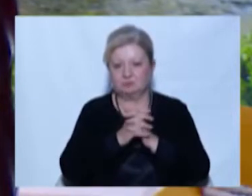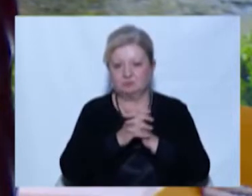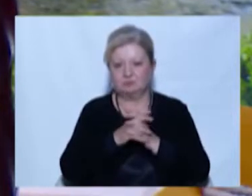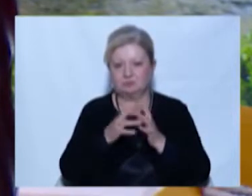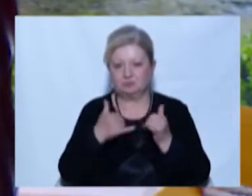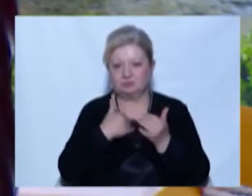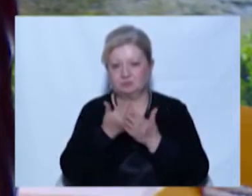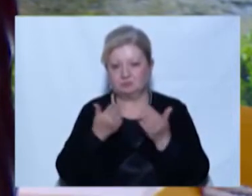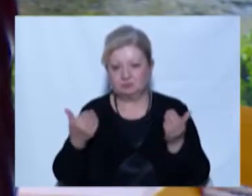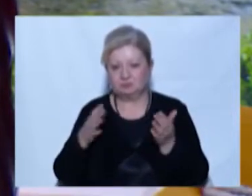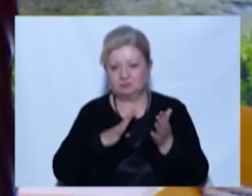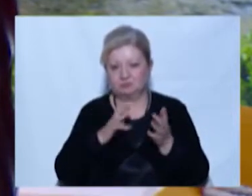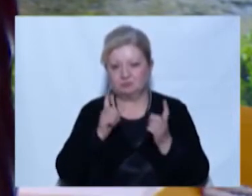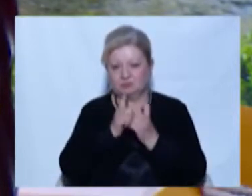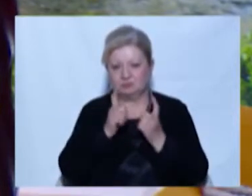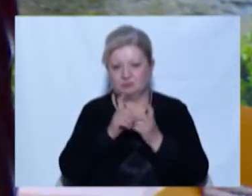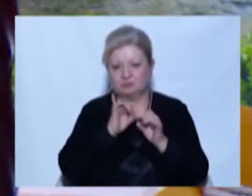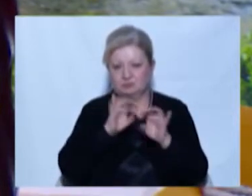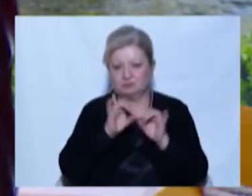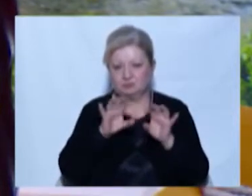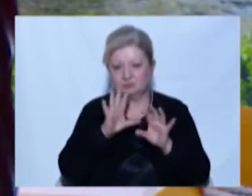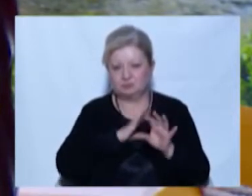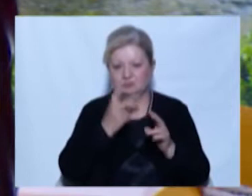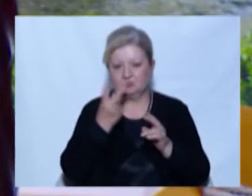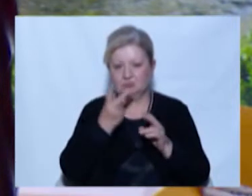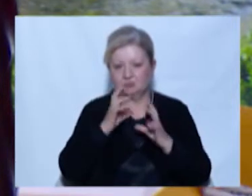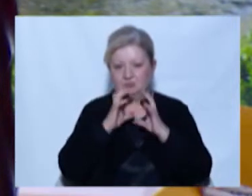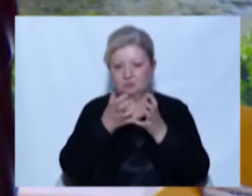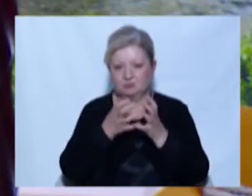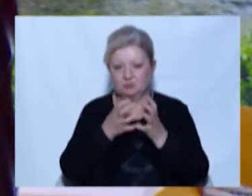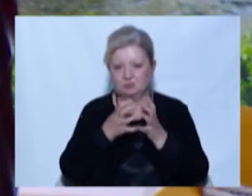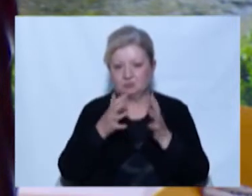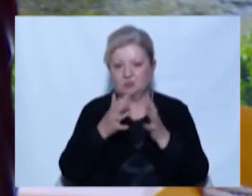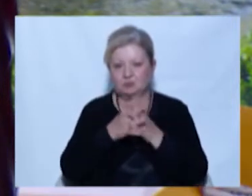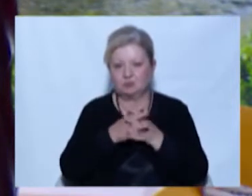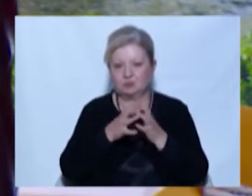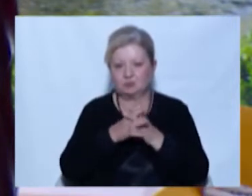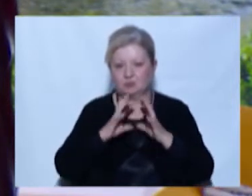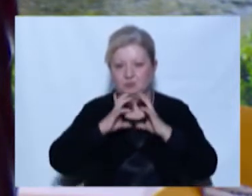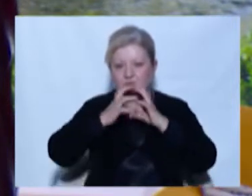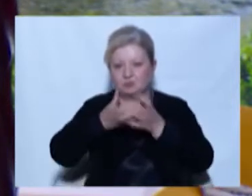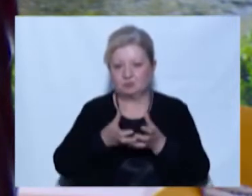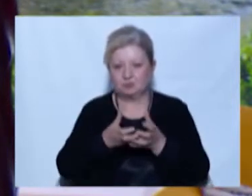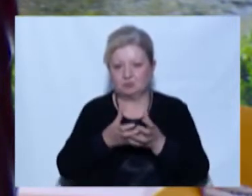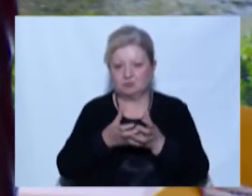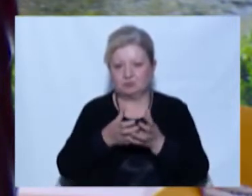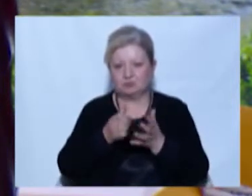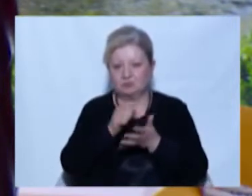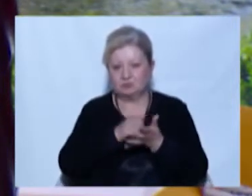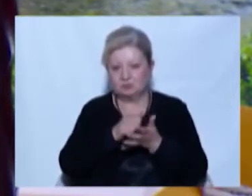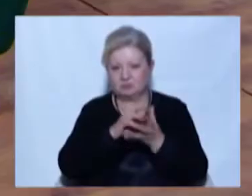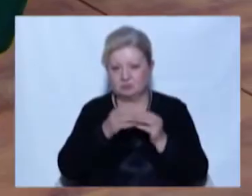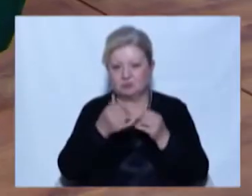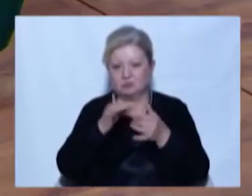Ჩვენ წინა შეხვედრებზე ვსაუბრობდით მეორე მსოფლიო ომის გლობალურ შედეგებზე. Დღეს კონკრეტულად